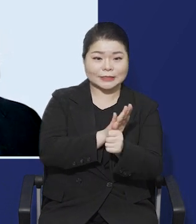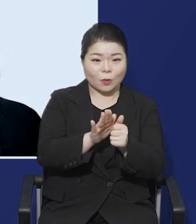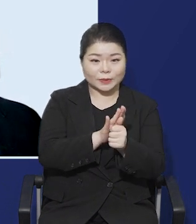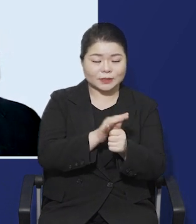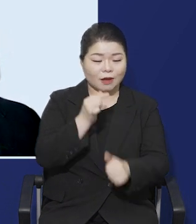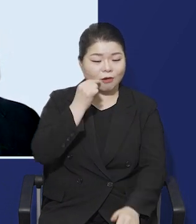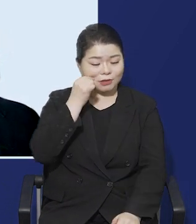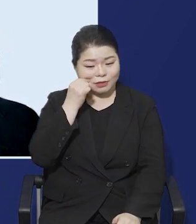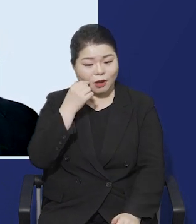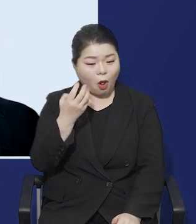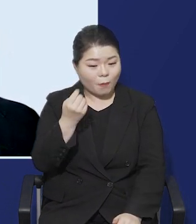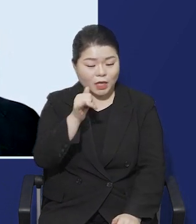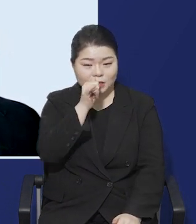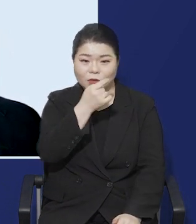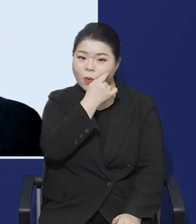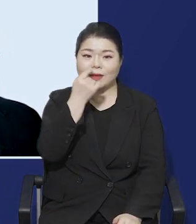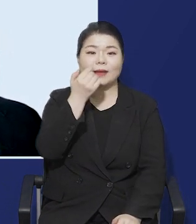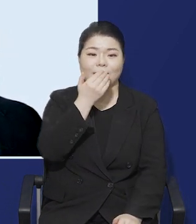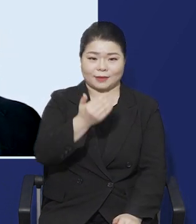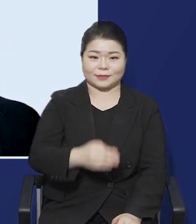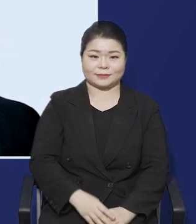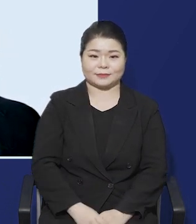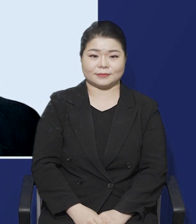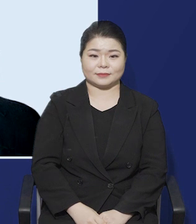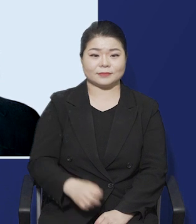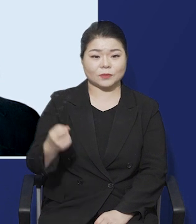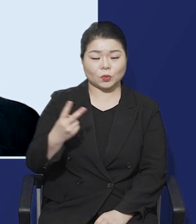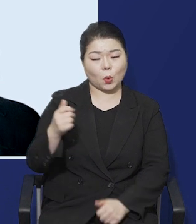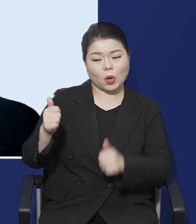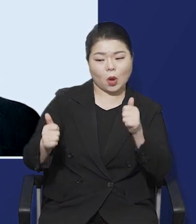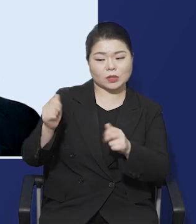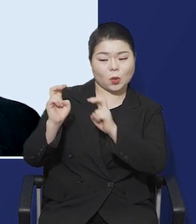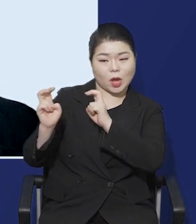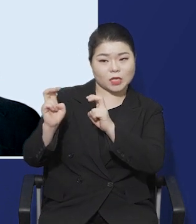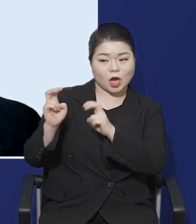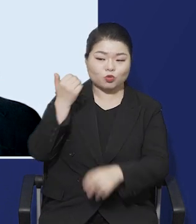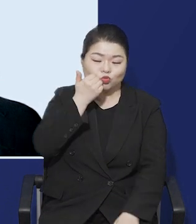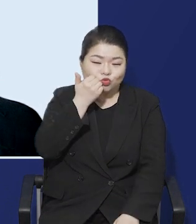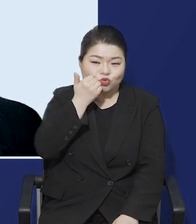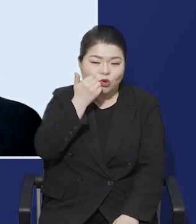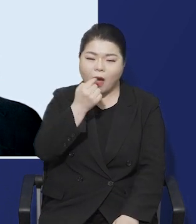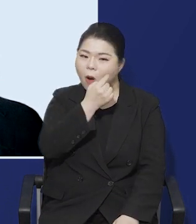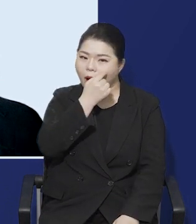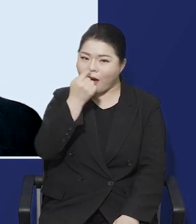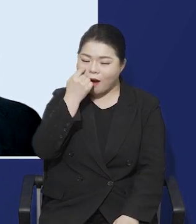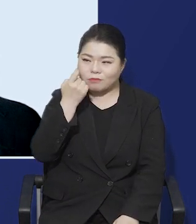서비스의 인기도를 파악을 할 수가 있습니다. 그리고 또한 경쟁 업체를 쉽게